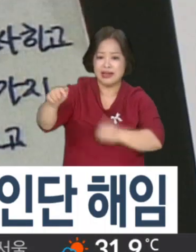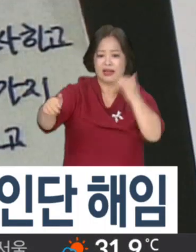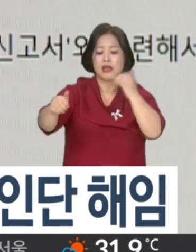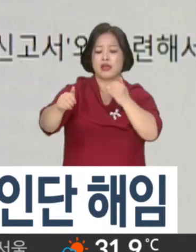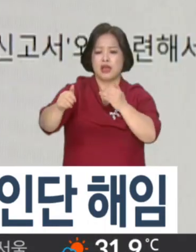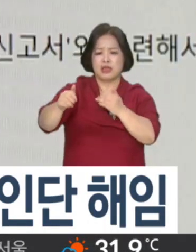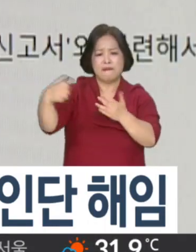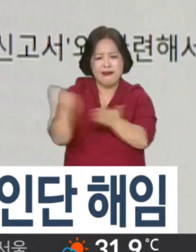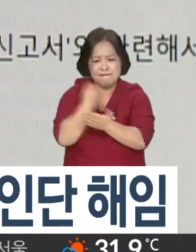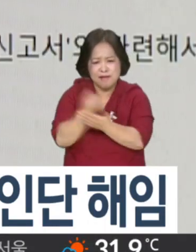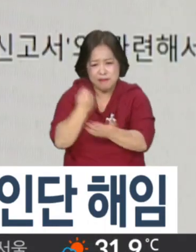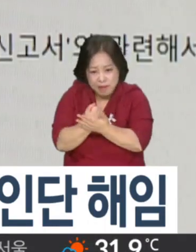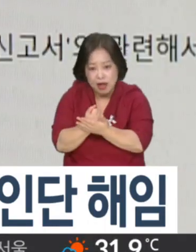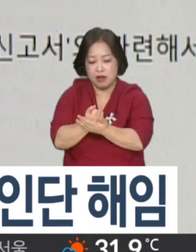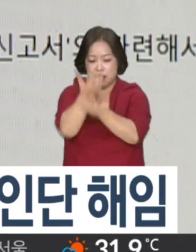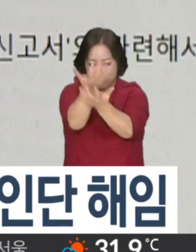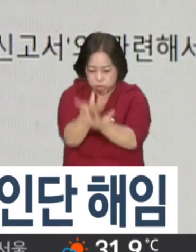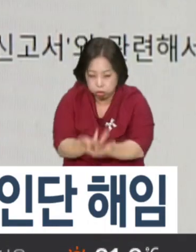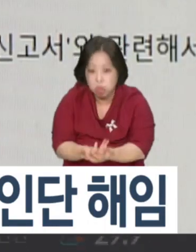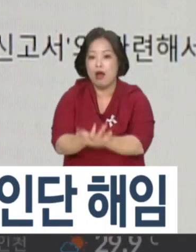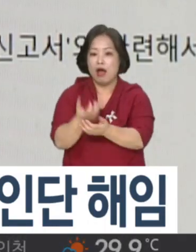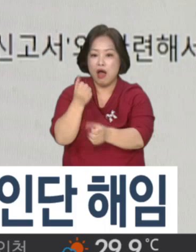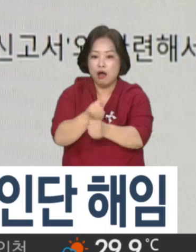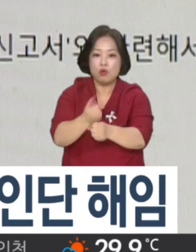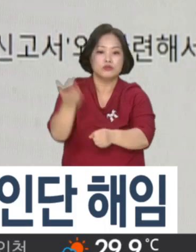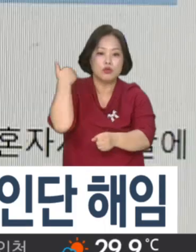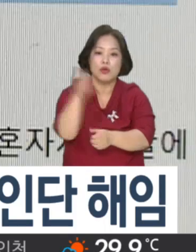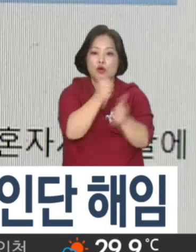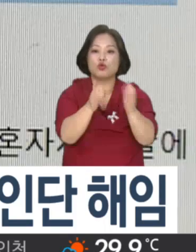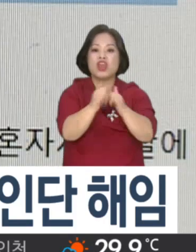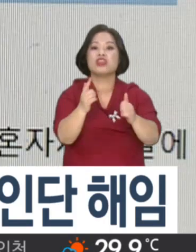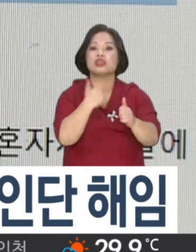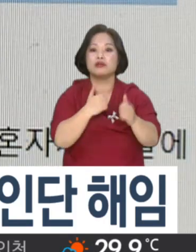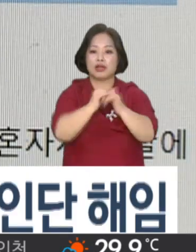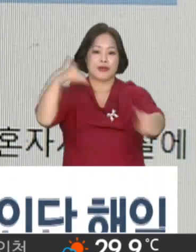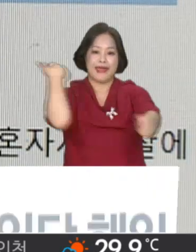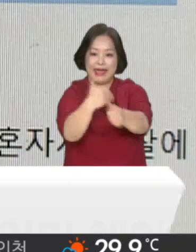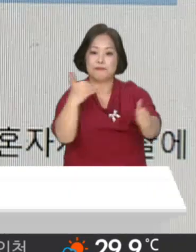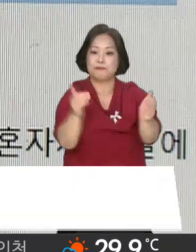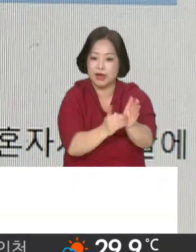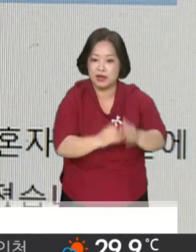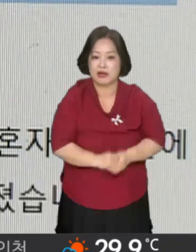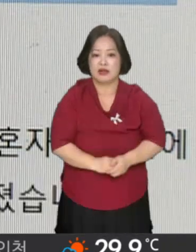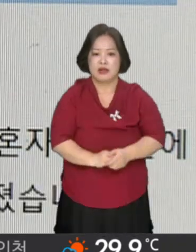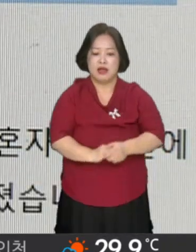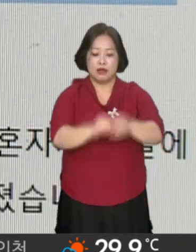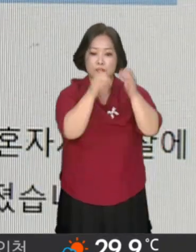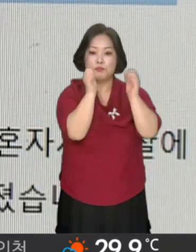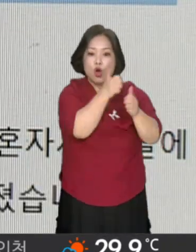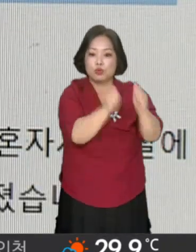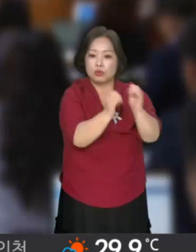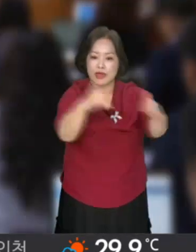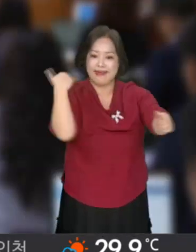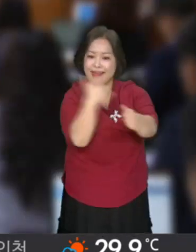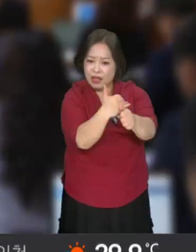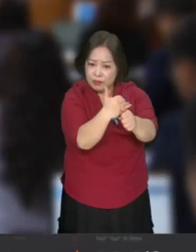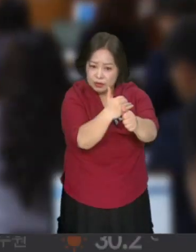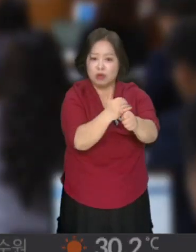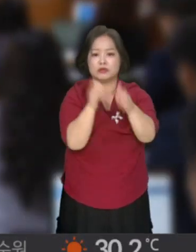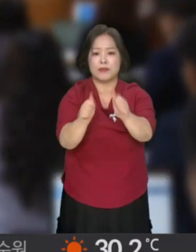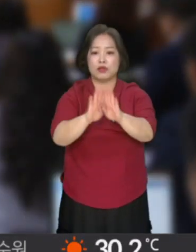탄원서를 제출했고 변호인단을 해임하기도 했습니다 변호사 해임 문제로 재판이 한 달 이상 공전된